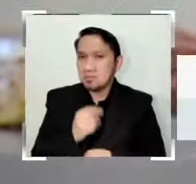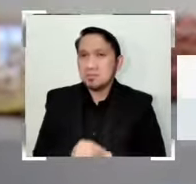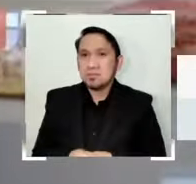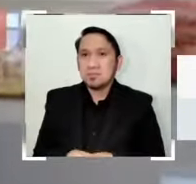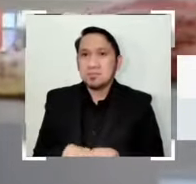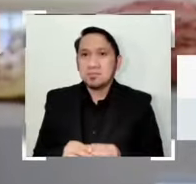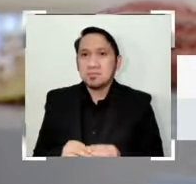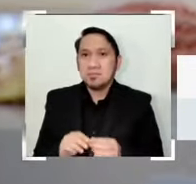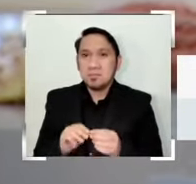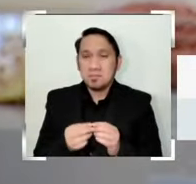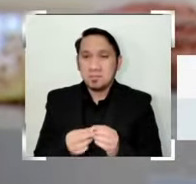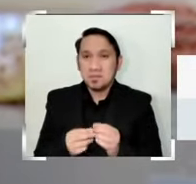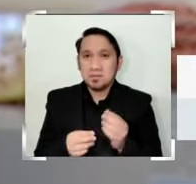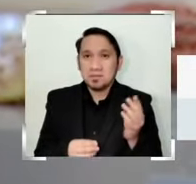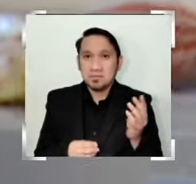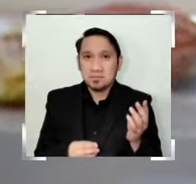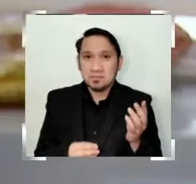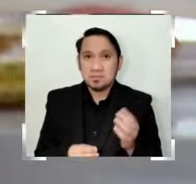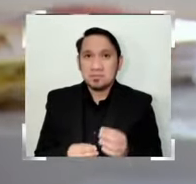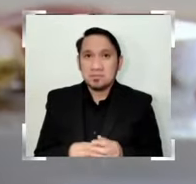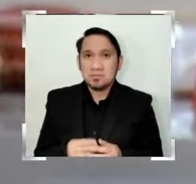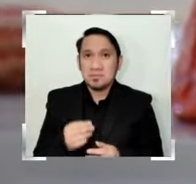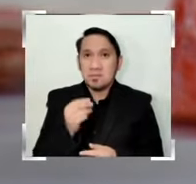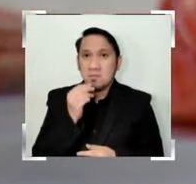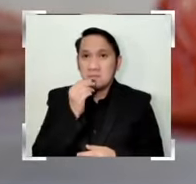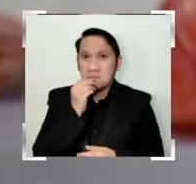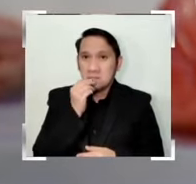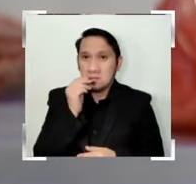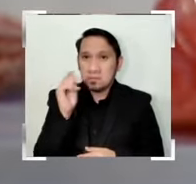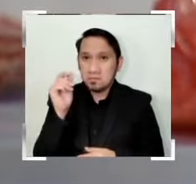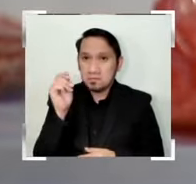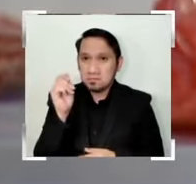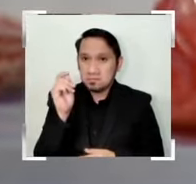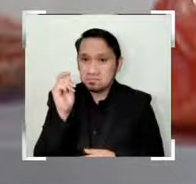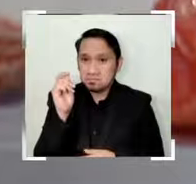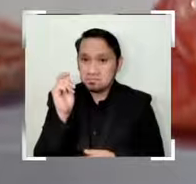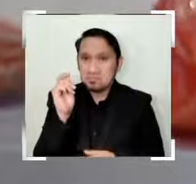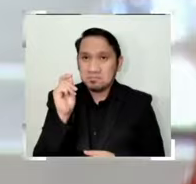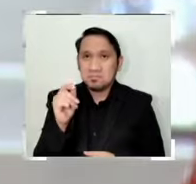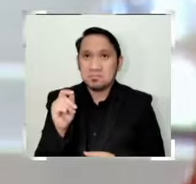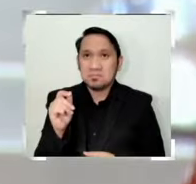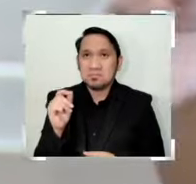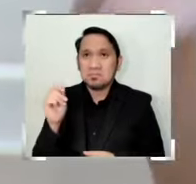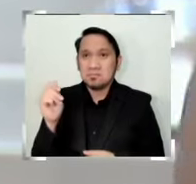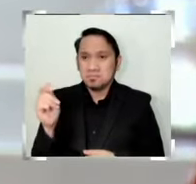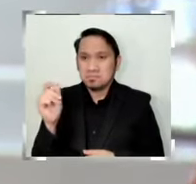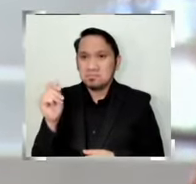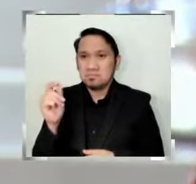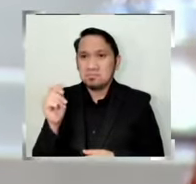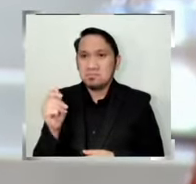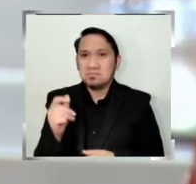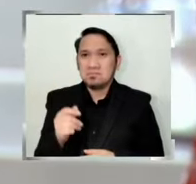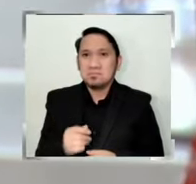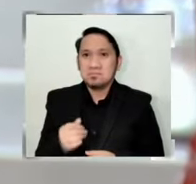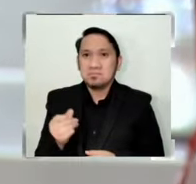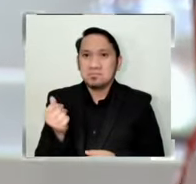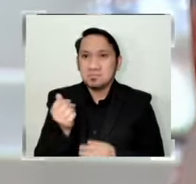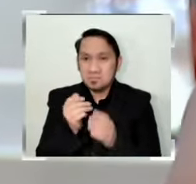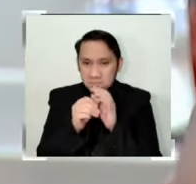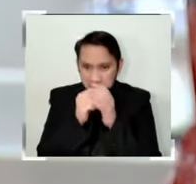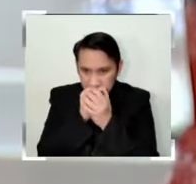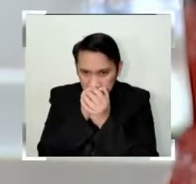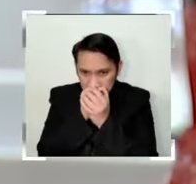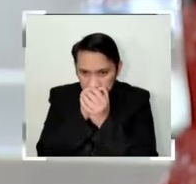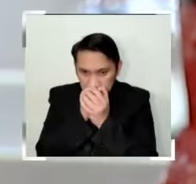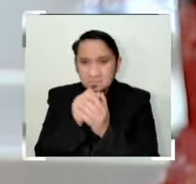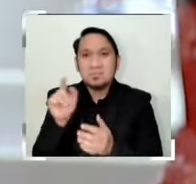in your palm, cover it, and then you're going to like really sniff, break off a piece, put it in your mouth, and then